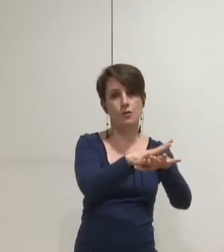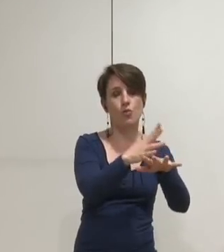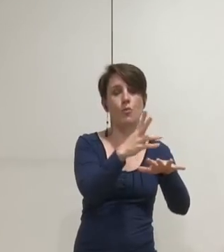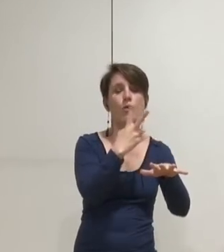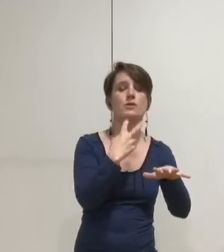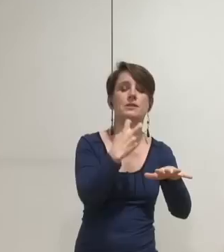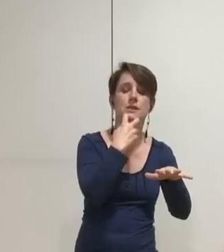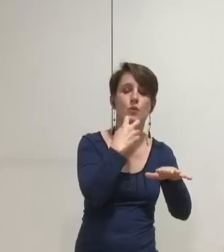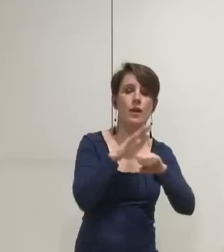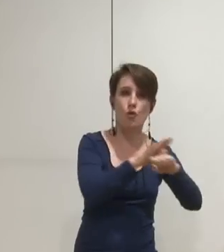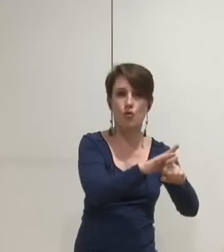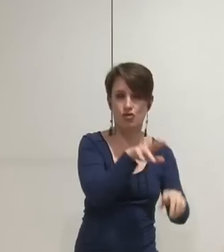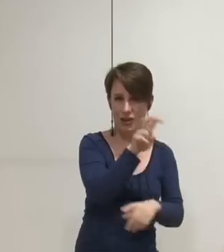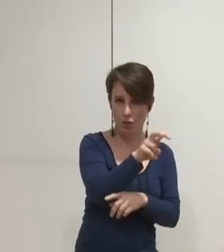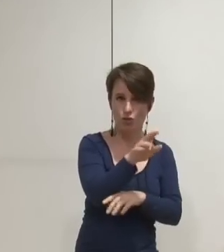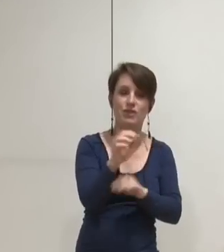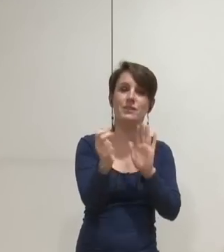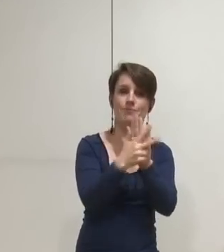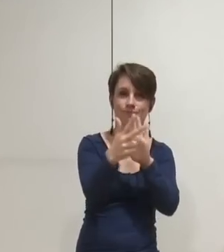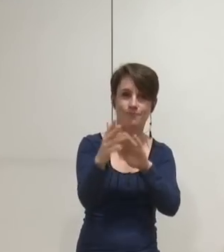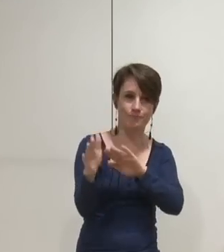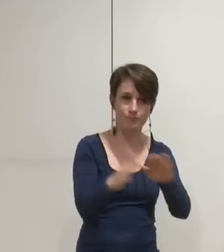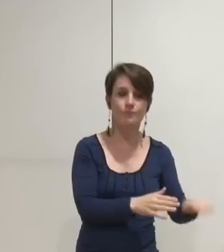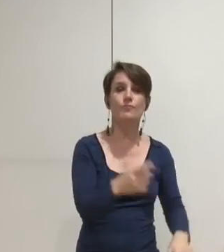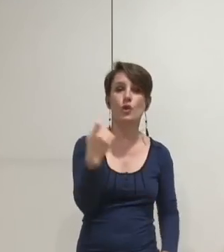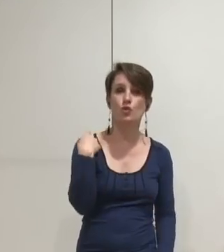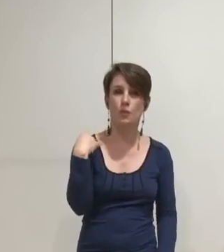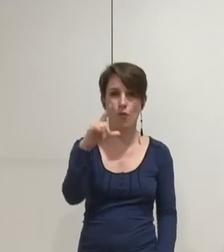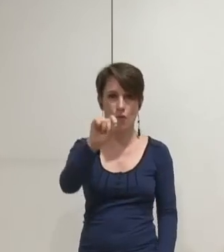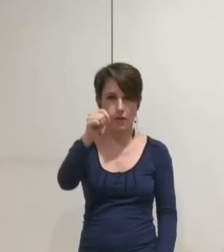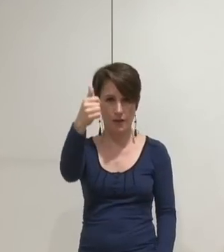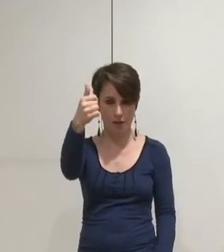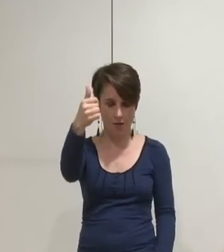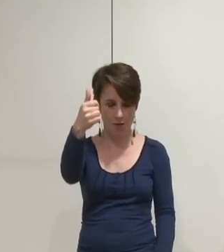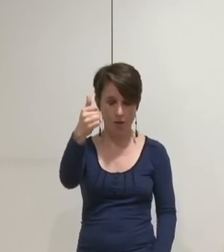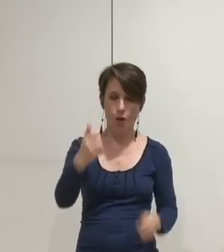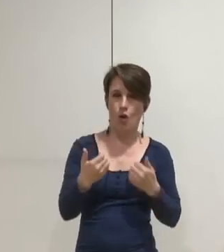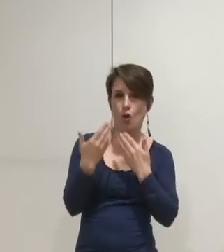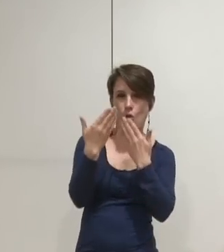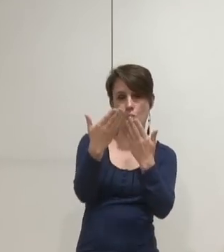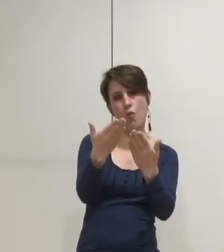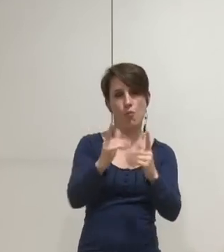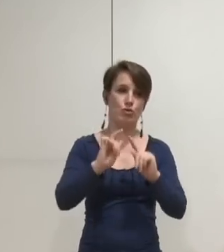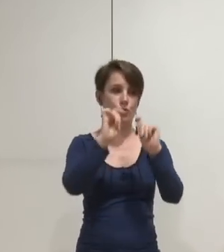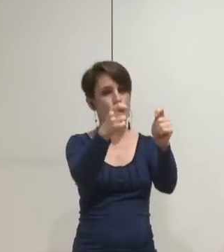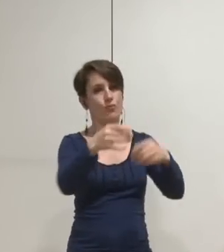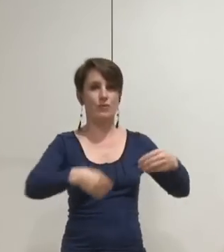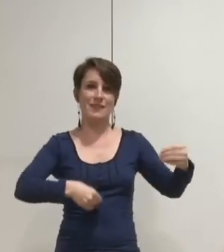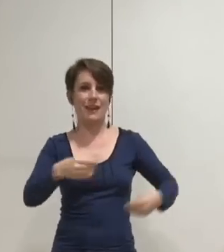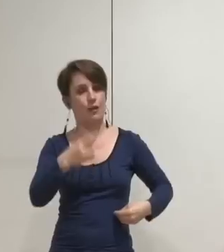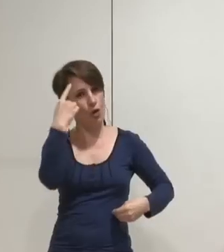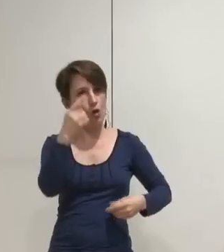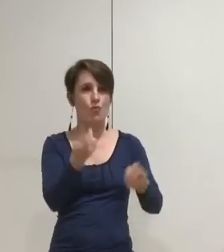gauche et des écologistes délibération adopté la 21 proposition de désignation du directeur pour la régie du